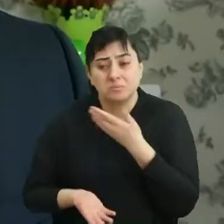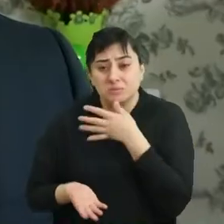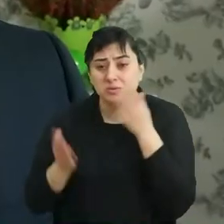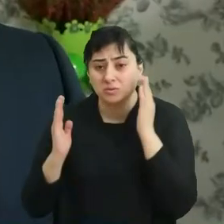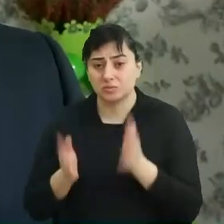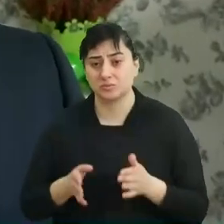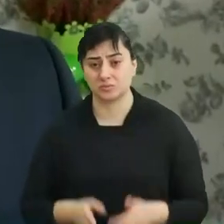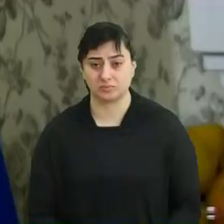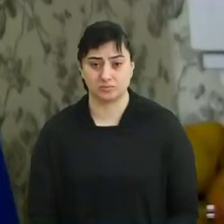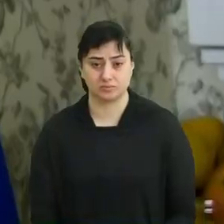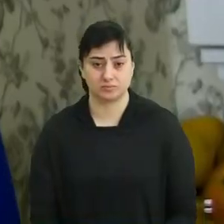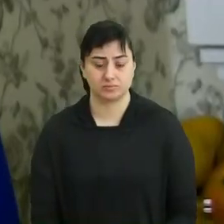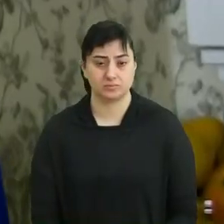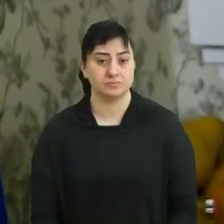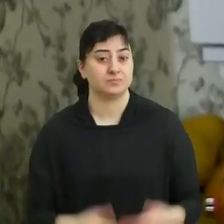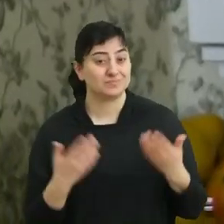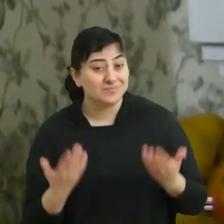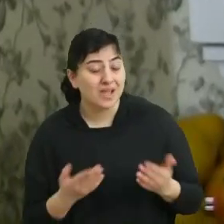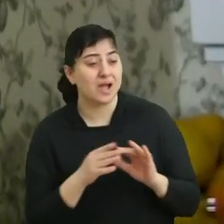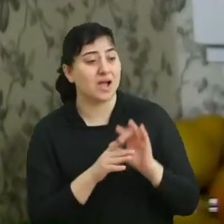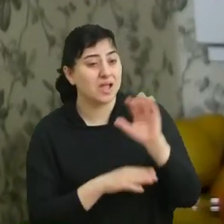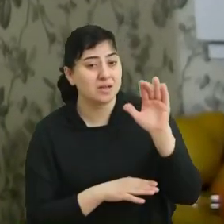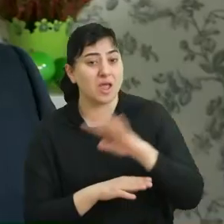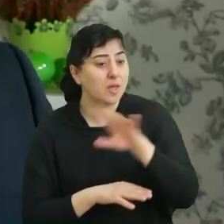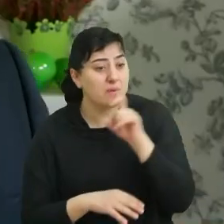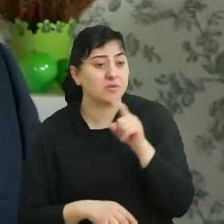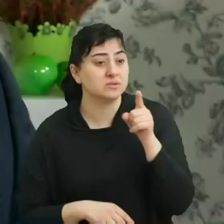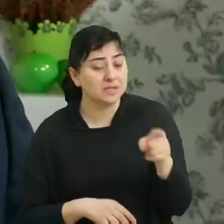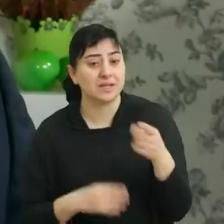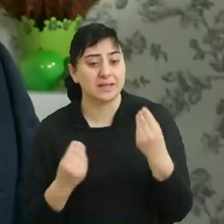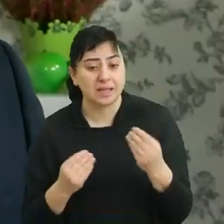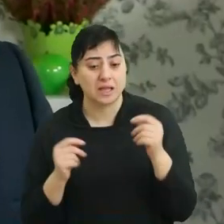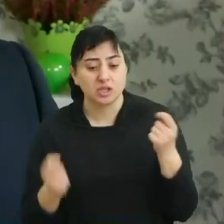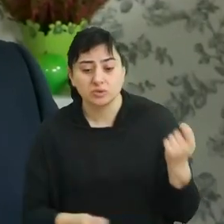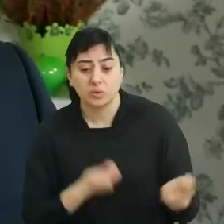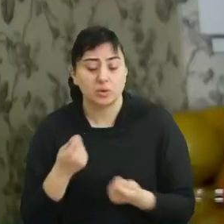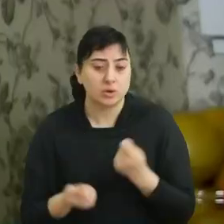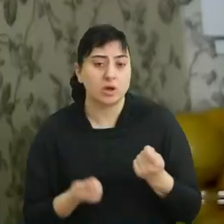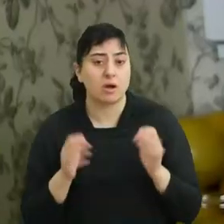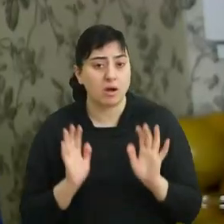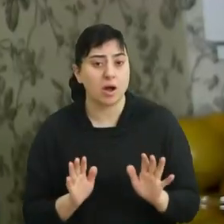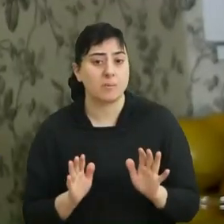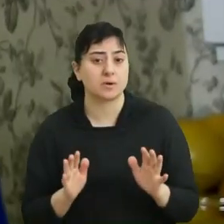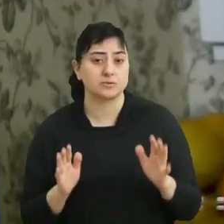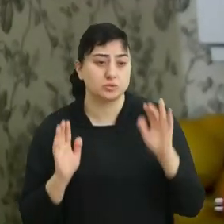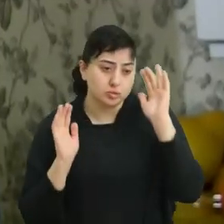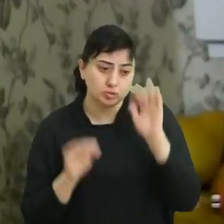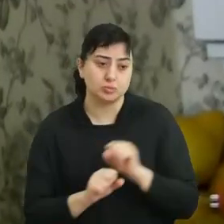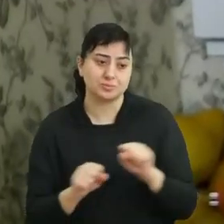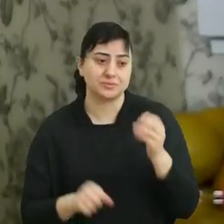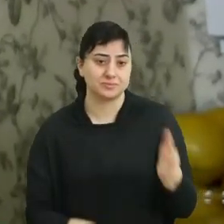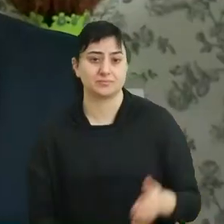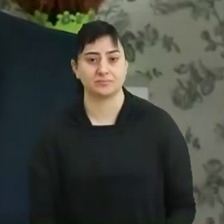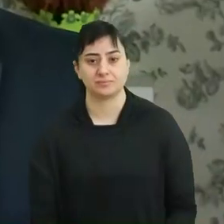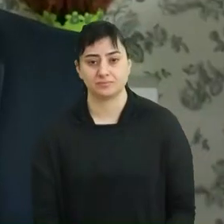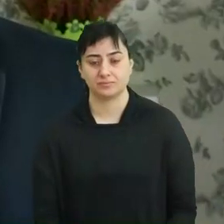nereden bileyim böyle bir şey olacağını ya? İyiydi hayatım. Bütün hata sende. Yani iyilik yapacağım diye o kadar uğraşmışsın ama yine kabak senin başına